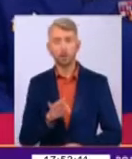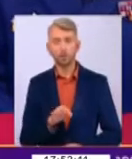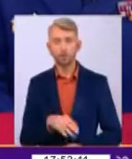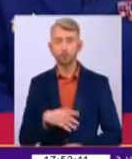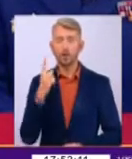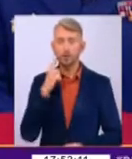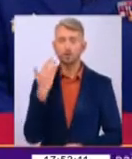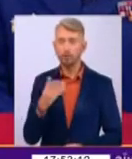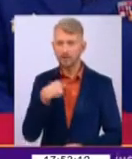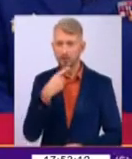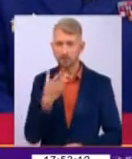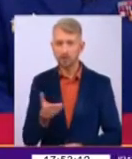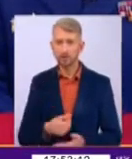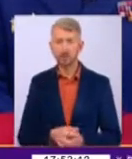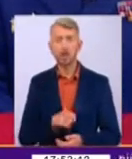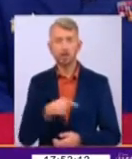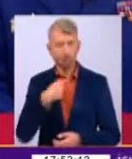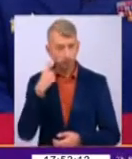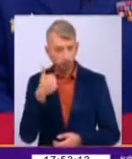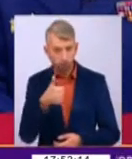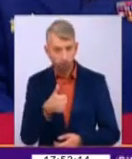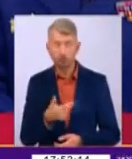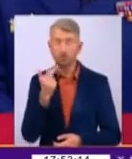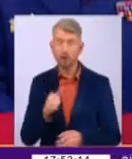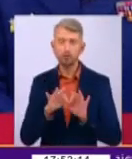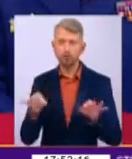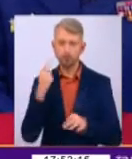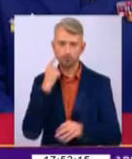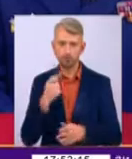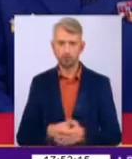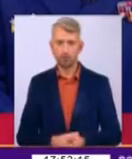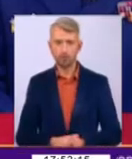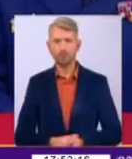ми вас чуємо, кажіть, як вас звуть. Ви чуєте хорошо? Так, чудово чуємо.